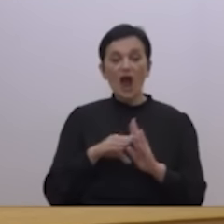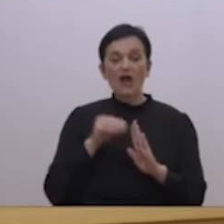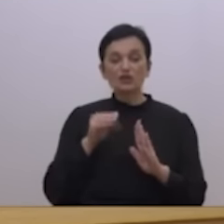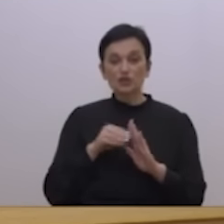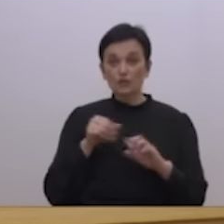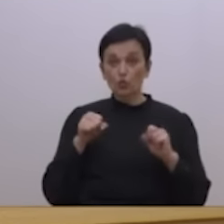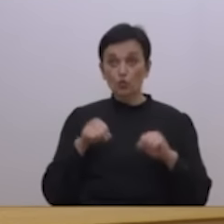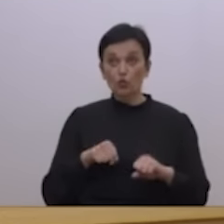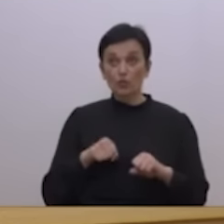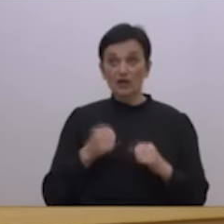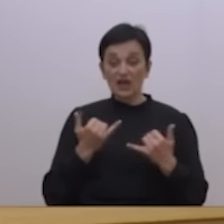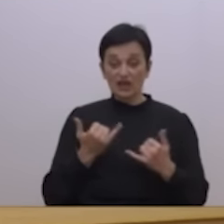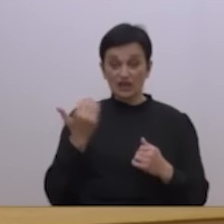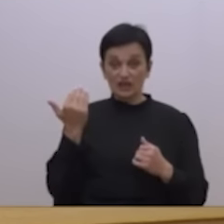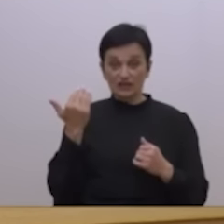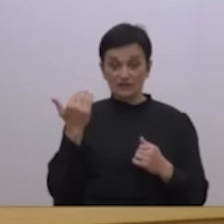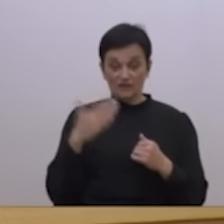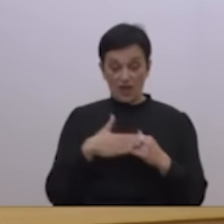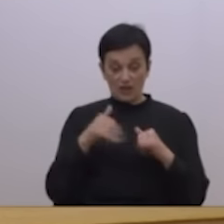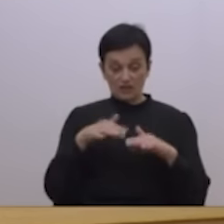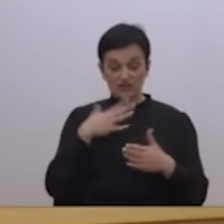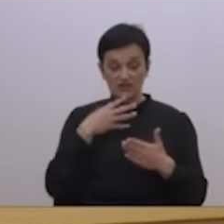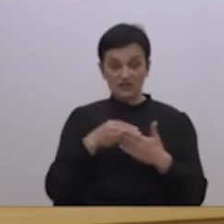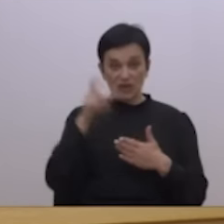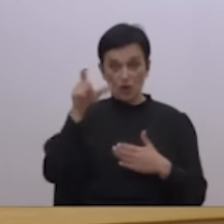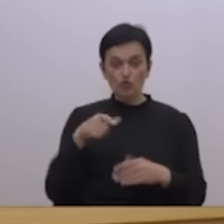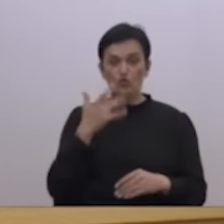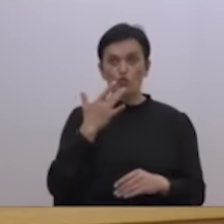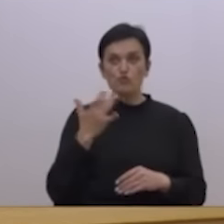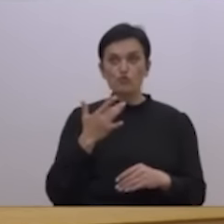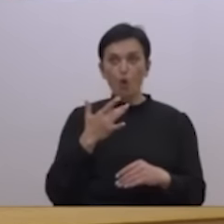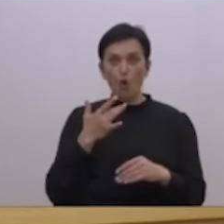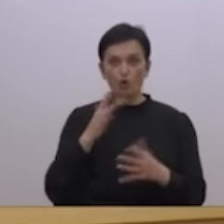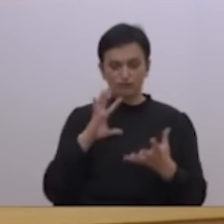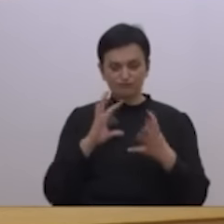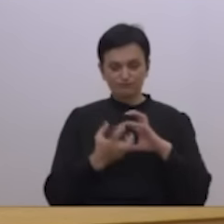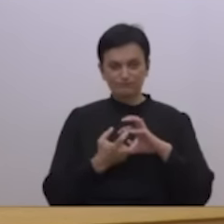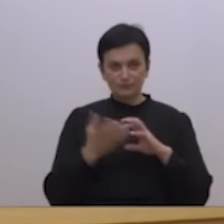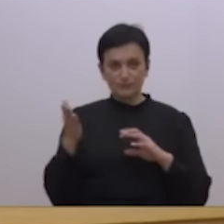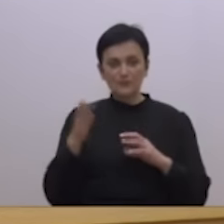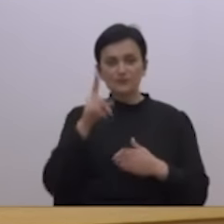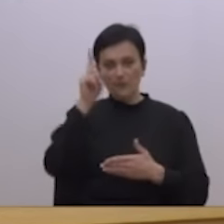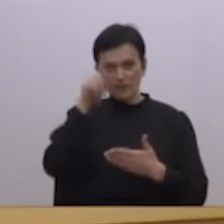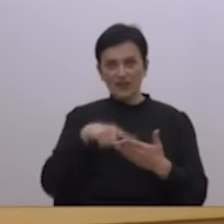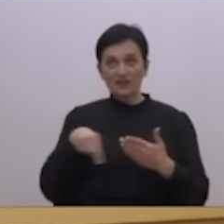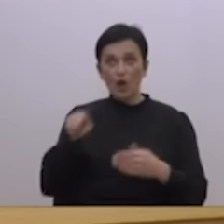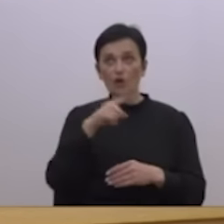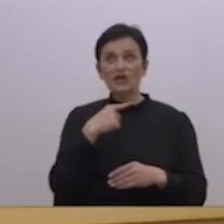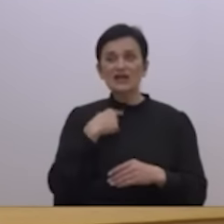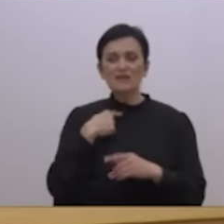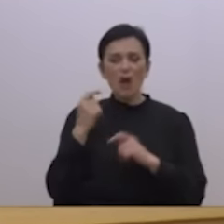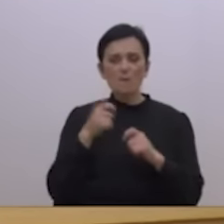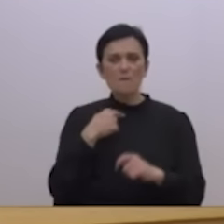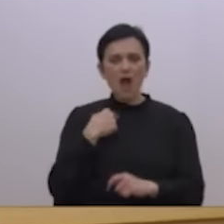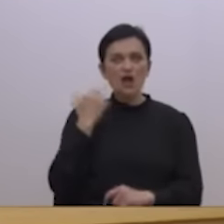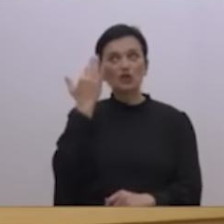უფლება. დღეს თქვენ თქვენი განაჩენით საკუთარ თავს დაუწერეთ პოლიტიკური ნეკროლოგი. დარწმუნებული ვარ, ყველა მისცემ თხას მე არ მაქვს ილუზია,